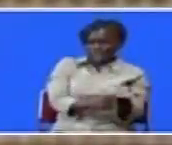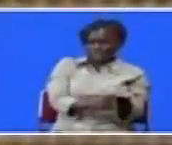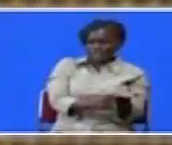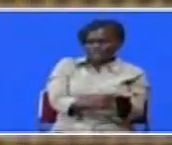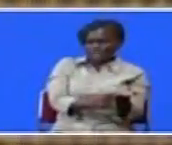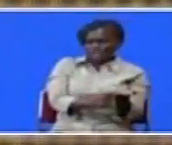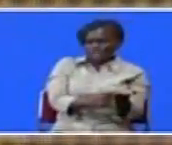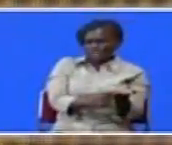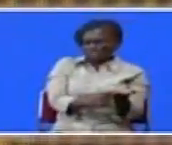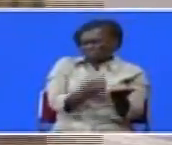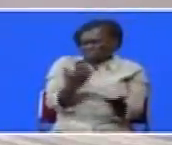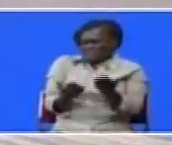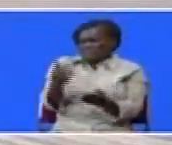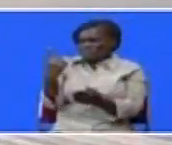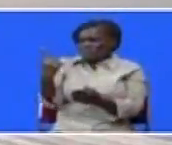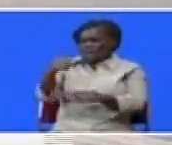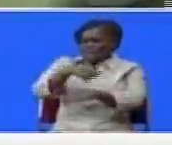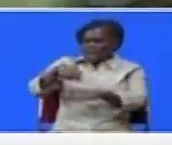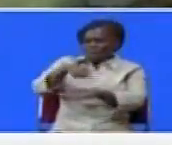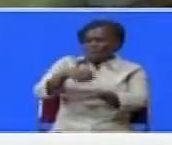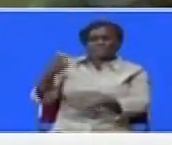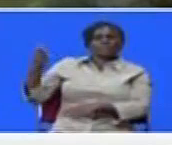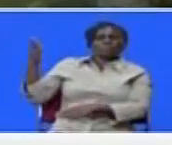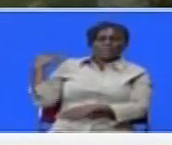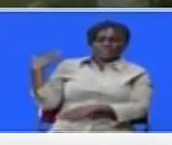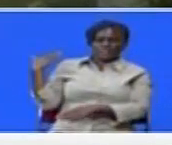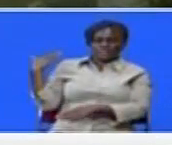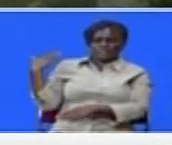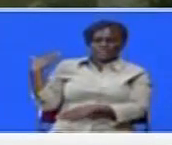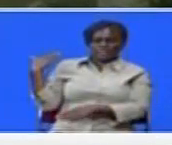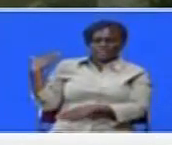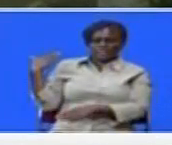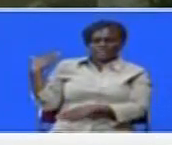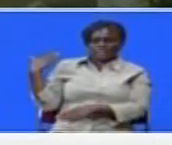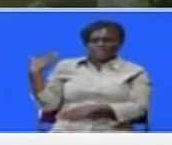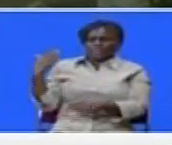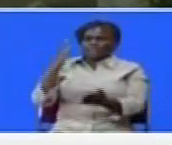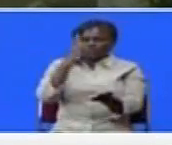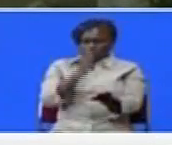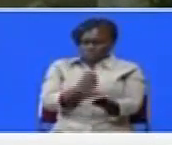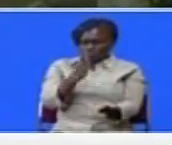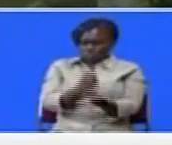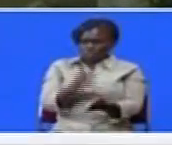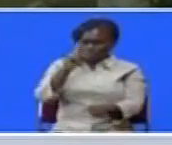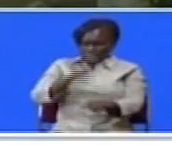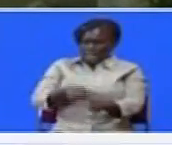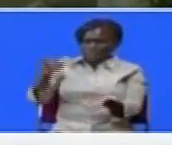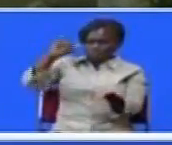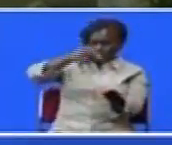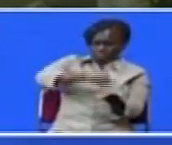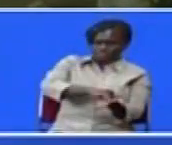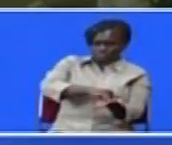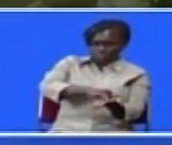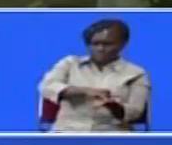katika muda kama saa moja masaa mbili zilizopita. Na bila shaka katika alipowasili